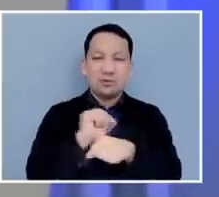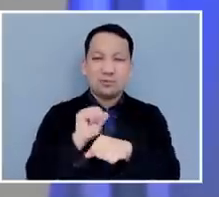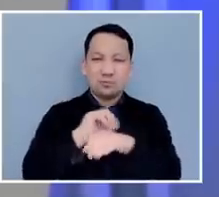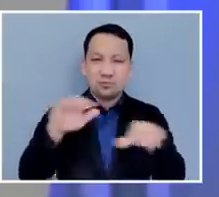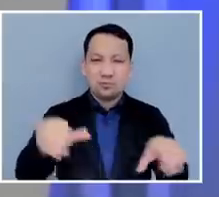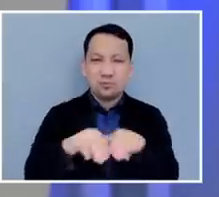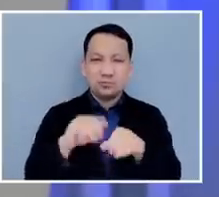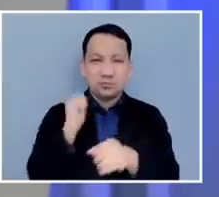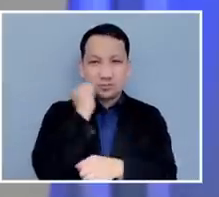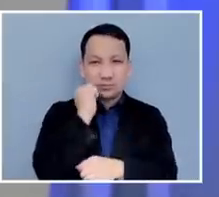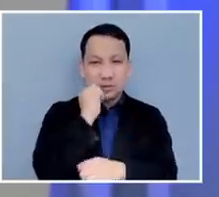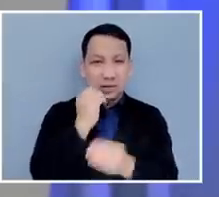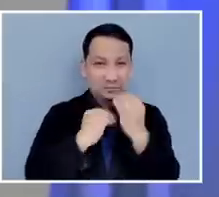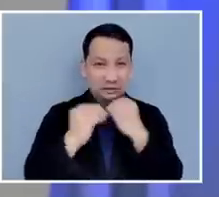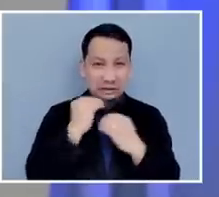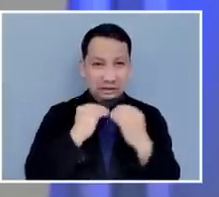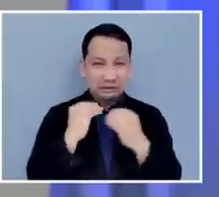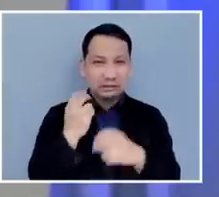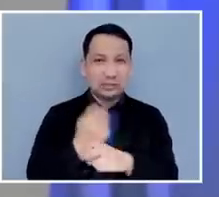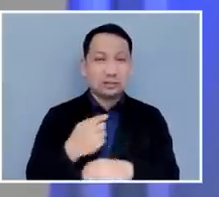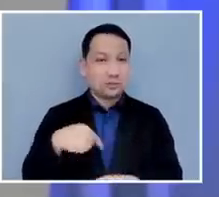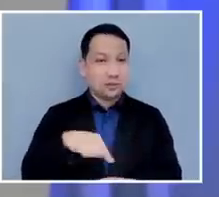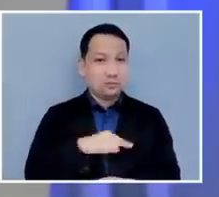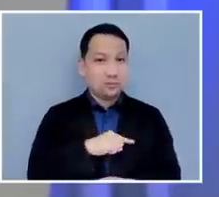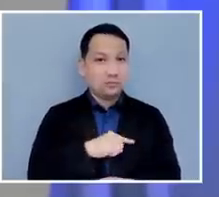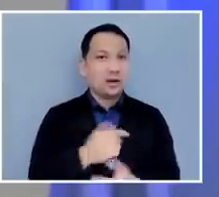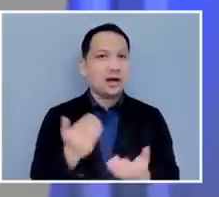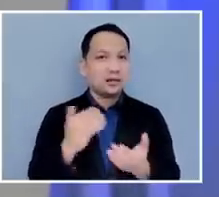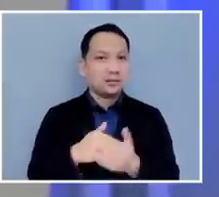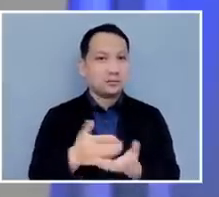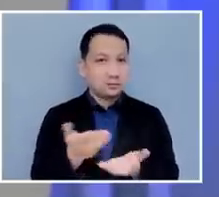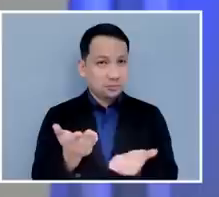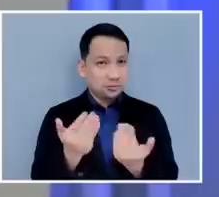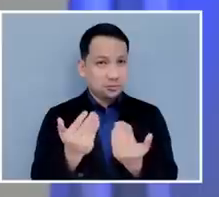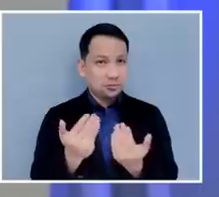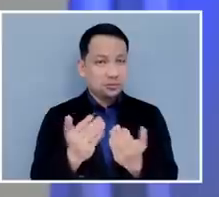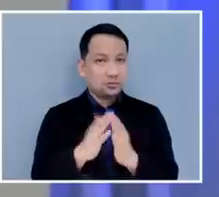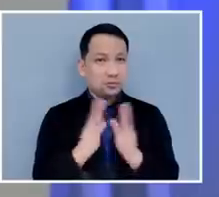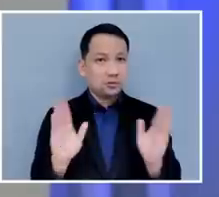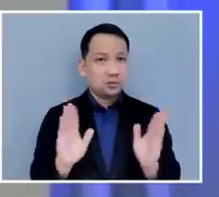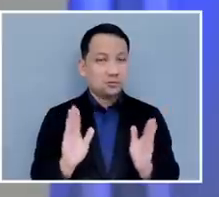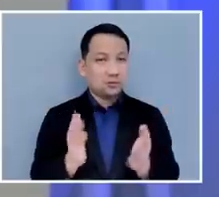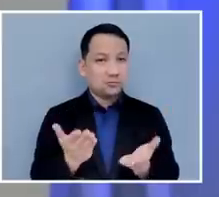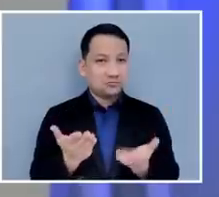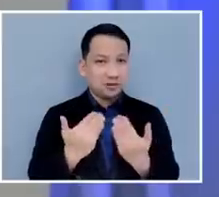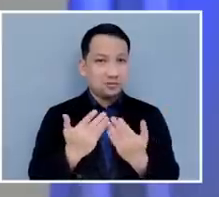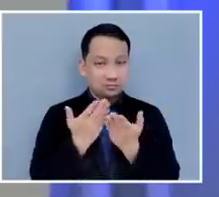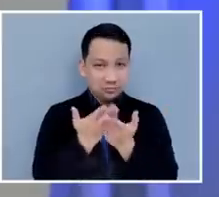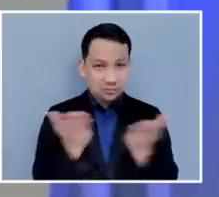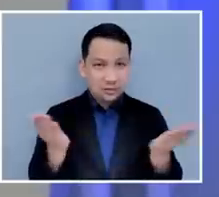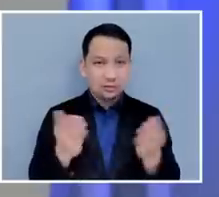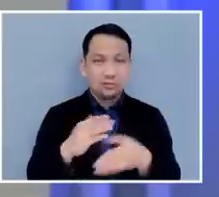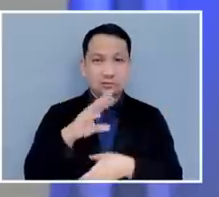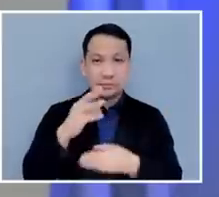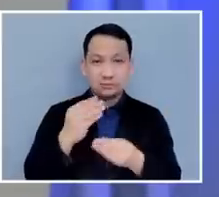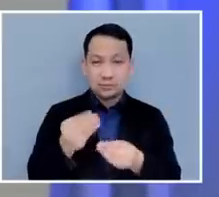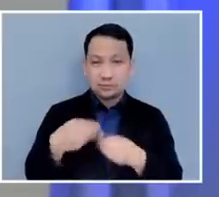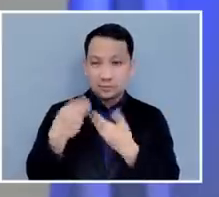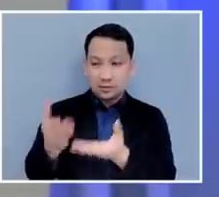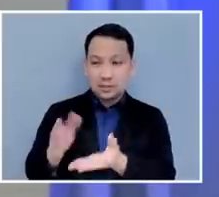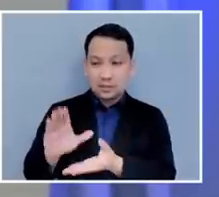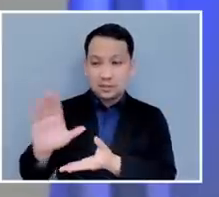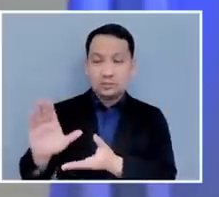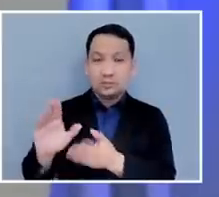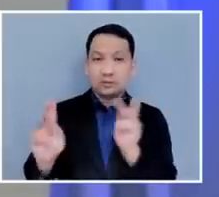na pagkain nila. Kami po ay muling kumakatok sa inyong mabubuting kalooban upang mabigyan ng agarang tulong ang mga